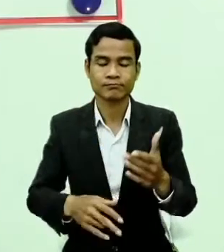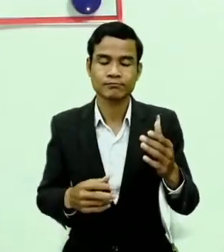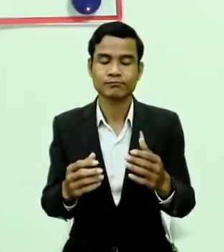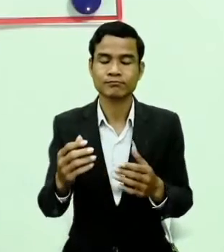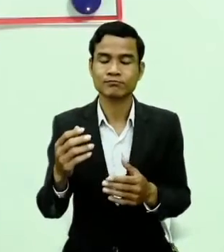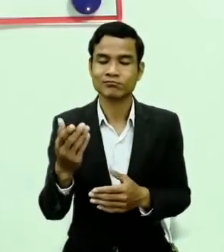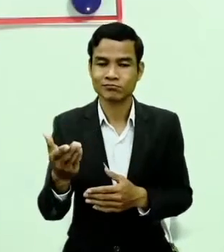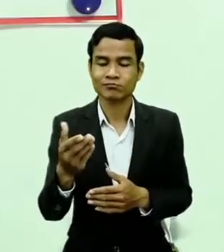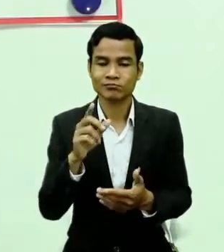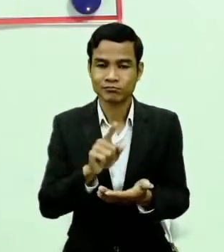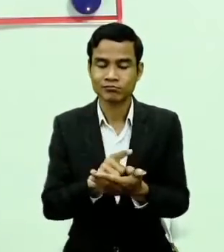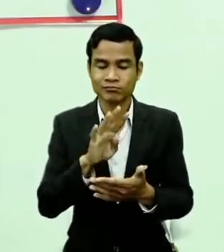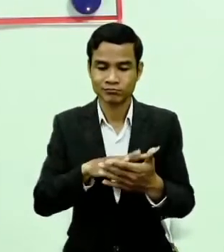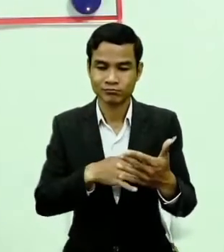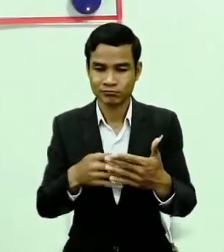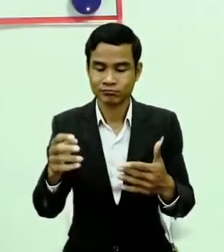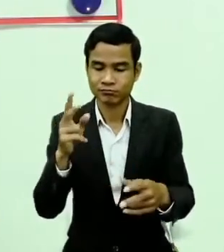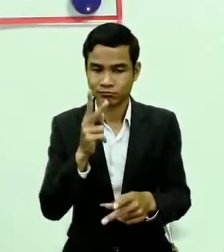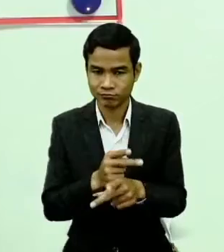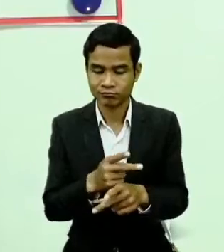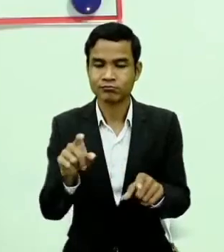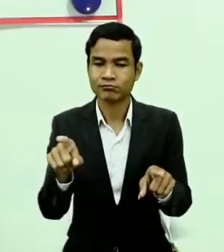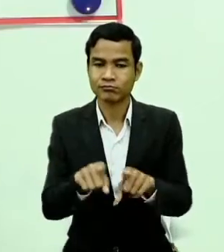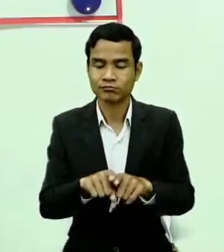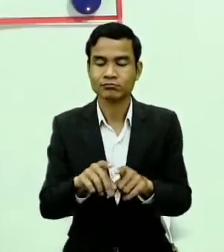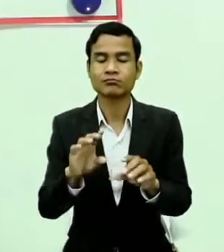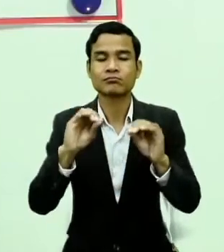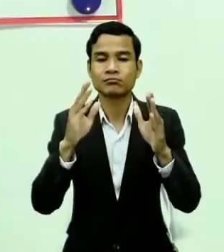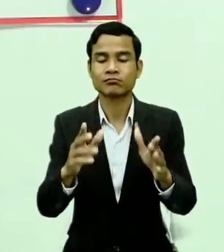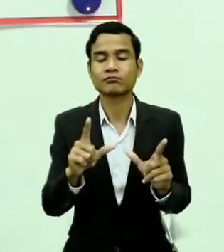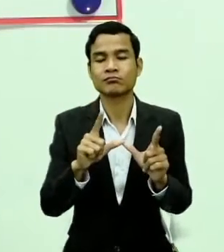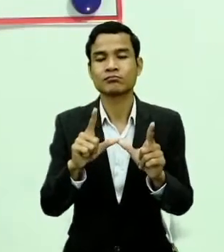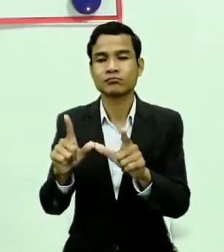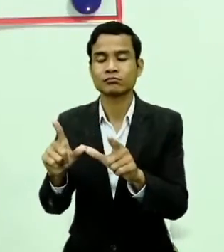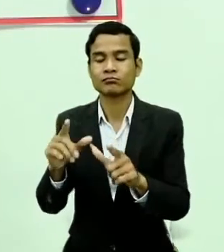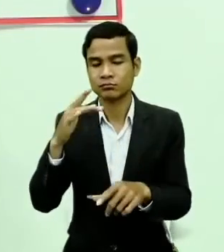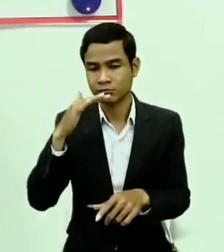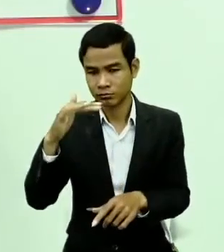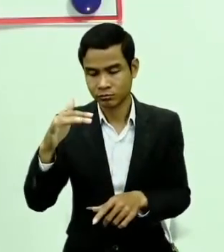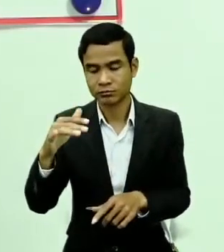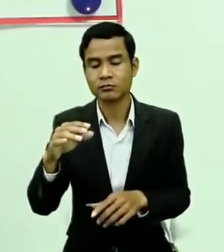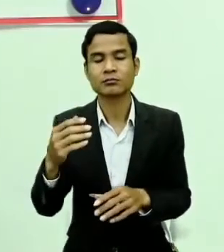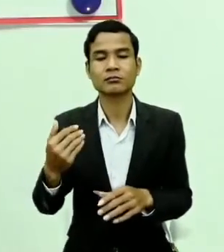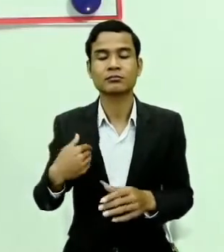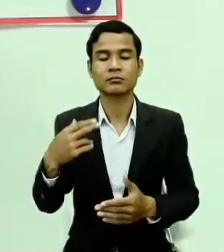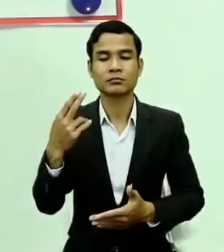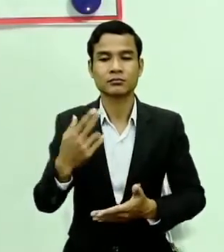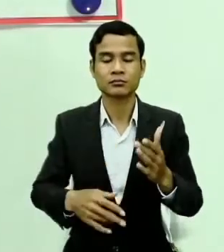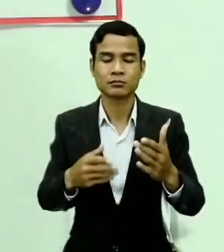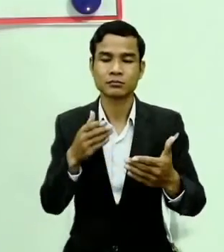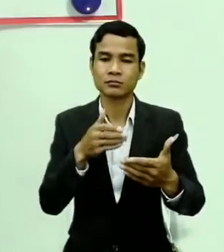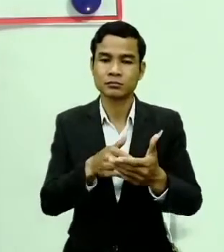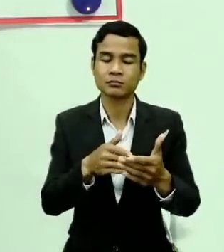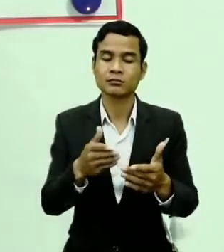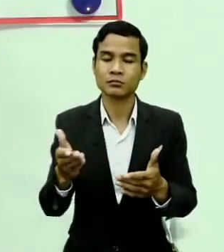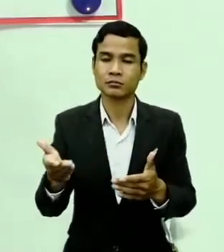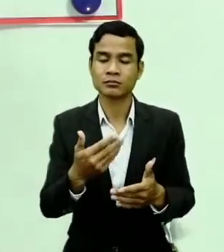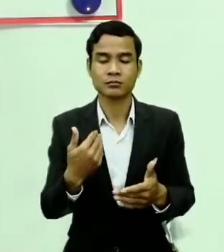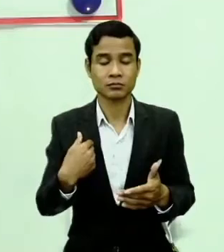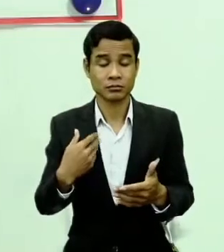trai krong tục phòng thả đôi nhạc khu tư lên nơ sở mọt ta miên ở vầy đai chị ô bà xạ phò